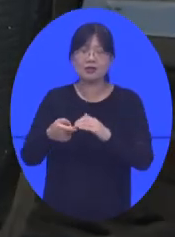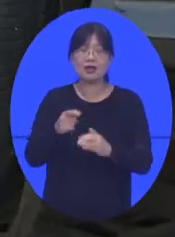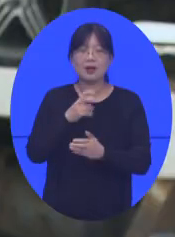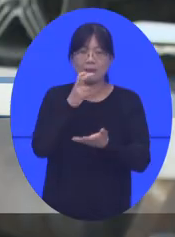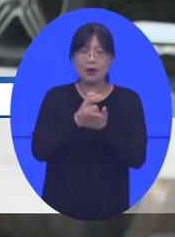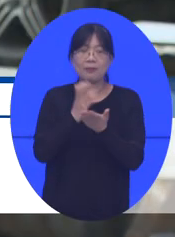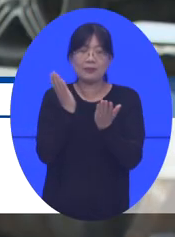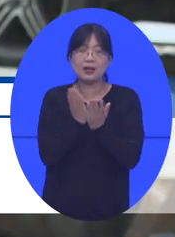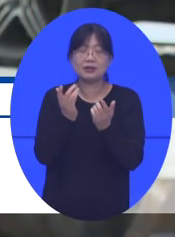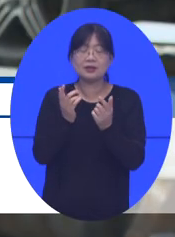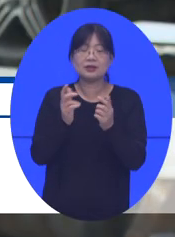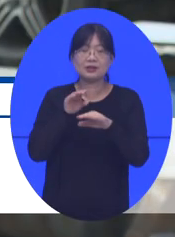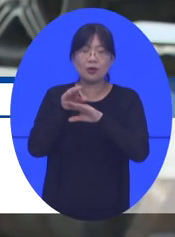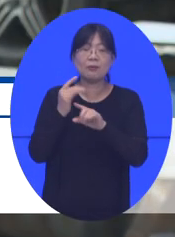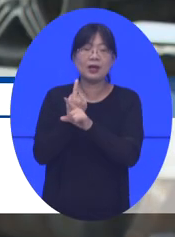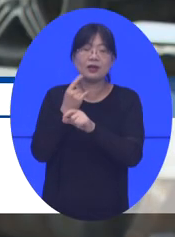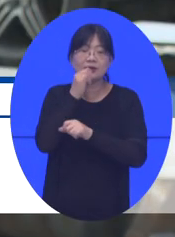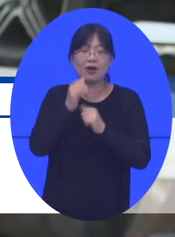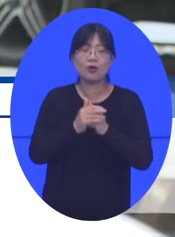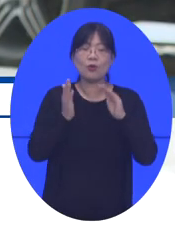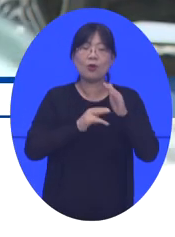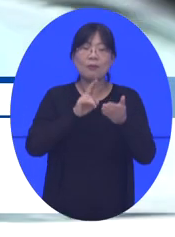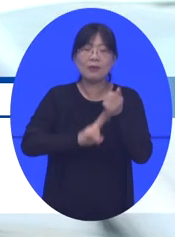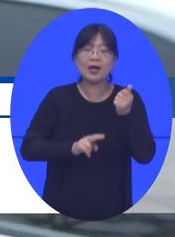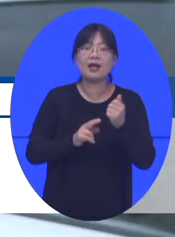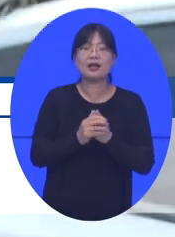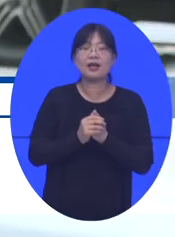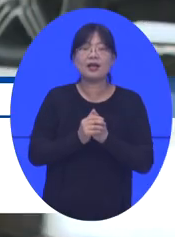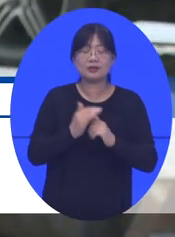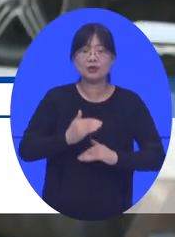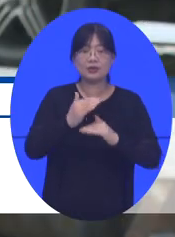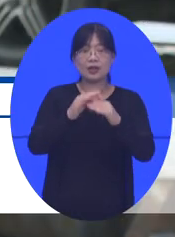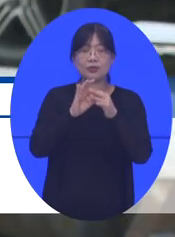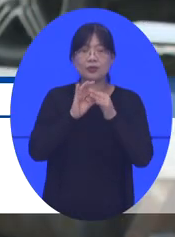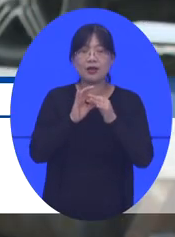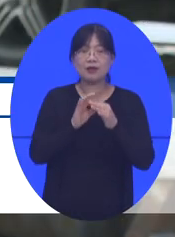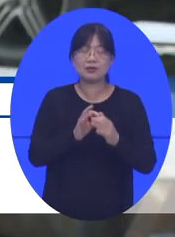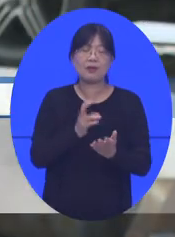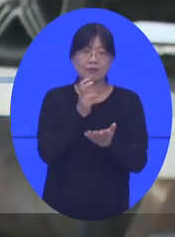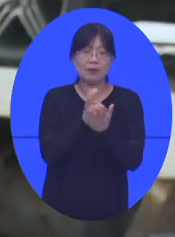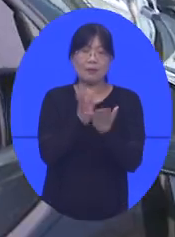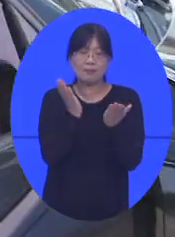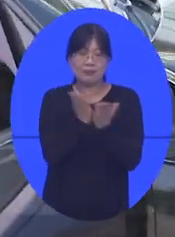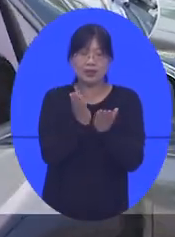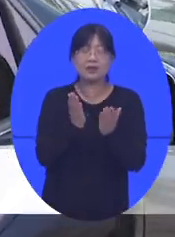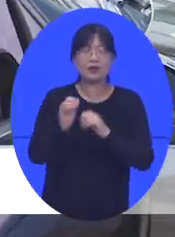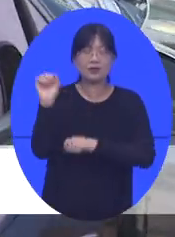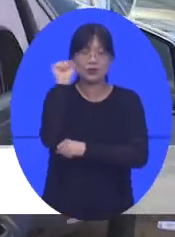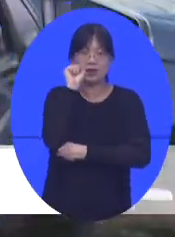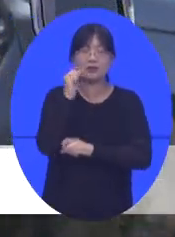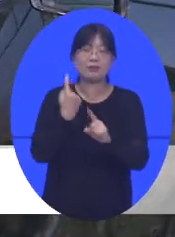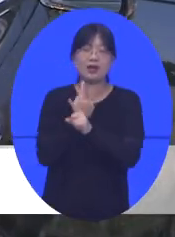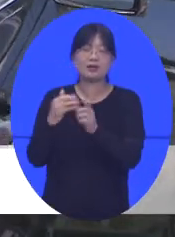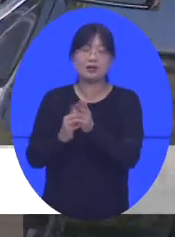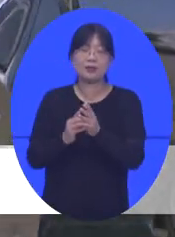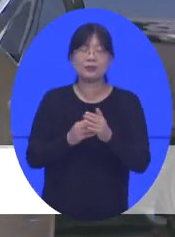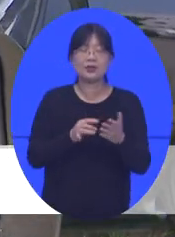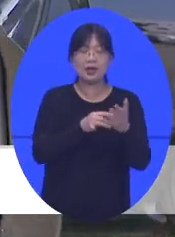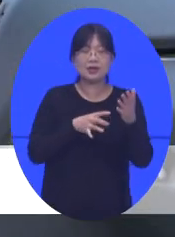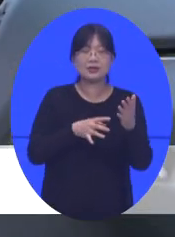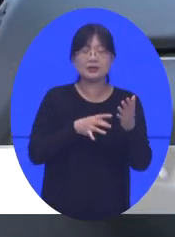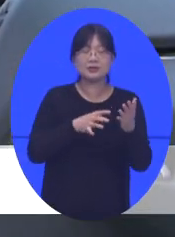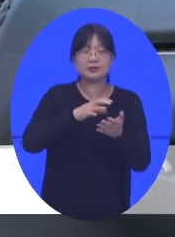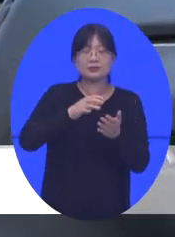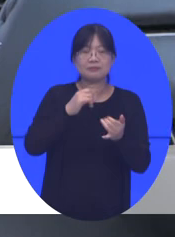거칩니다. 공매라는 체납처분 절차를 통해서 합법적으로 운행을 할수 있게 진행이 됩니다. 세금 징수도